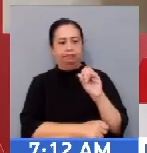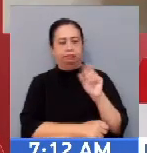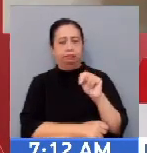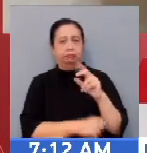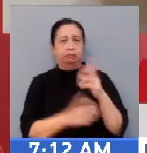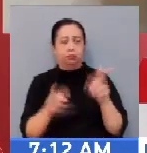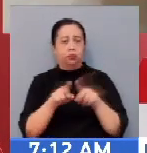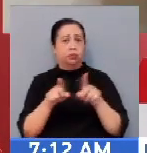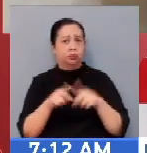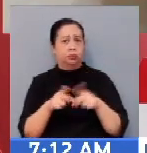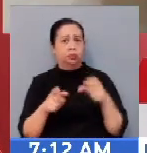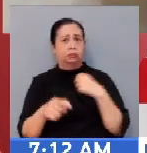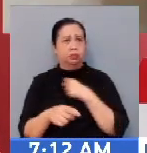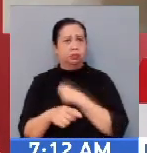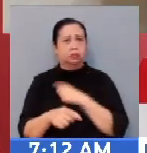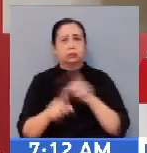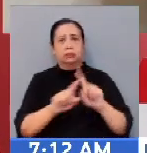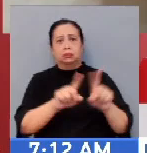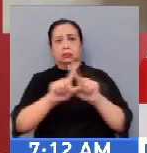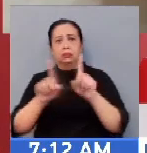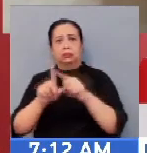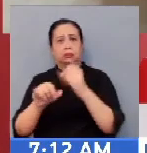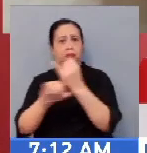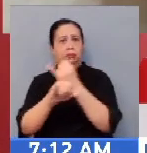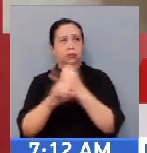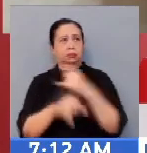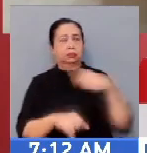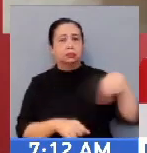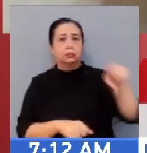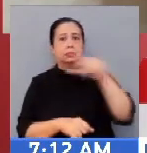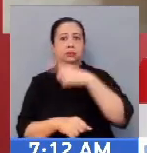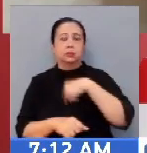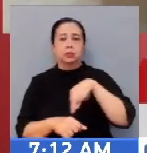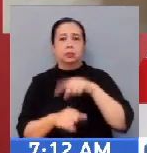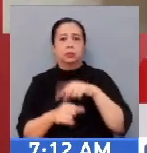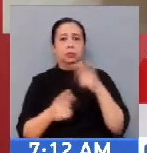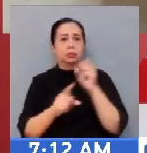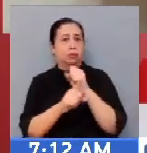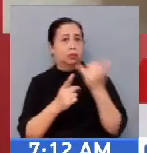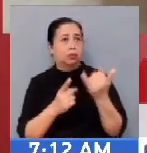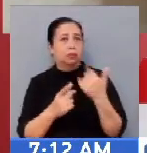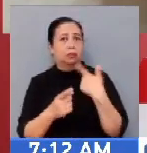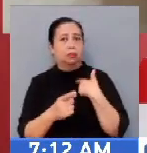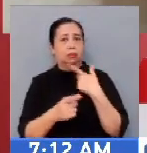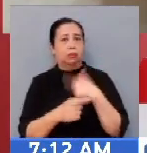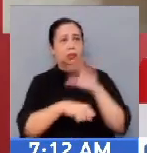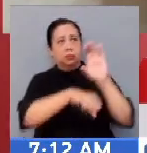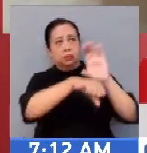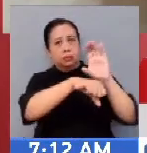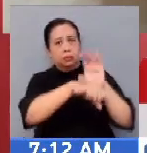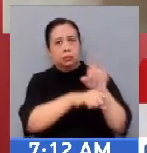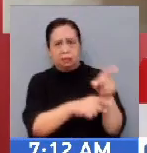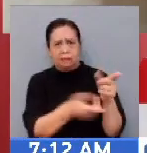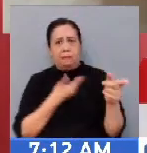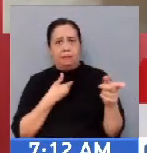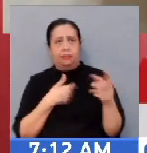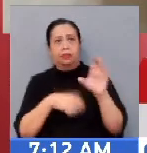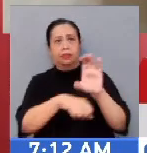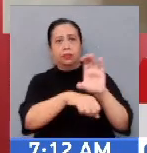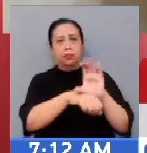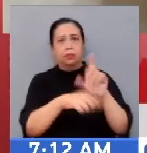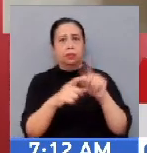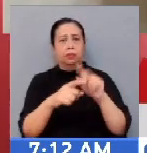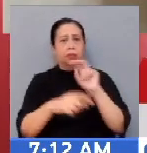institusyon sa ating lipunan, ang ating mga simbahan, ang mga NGOs, ang civil